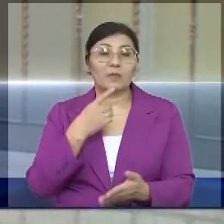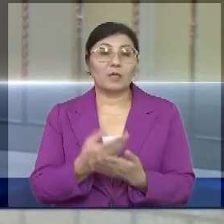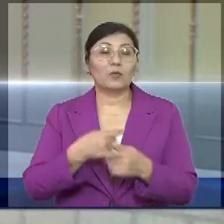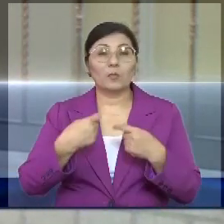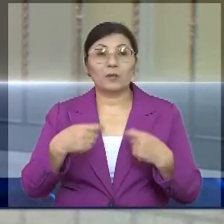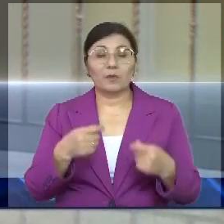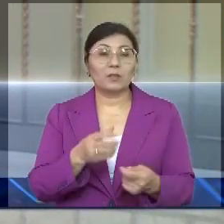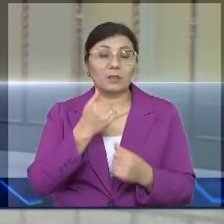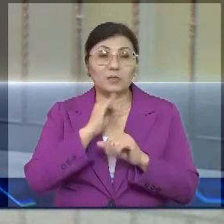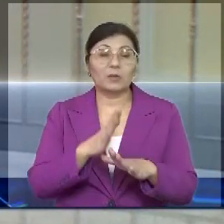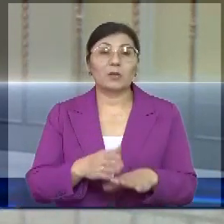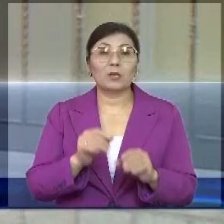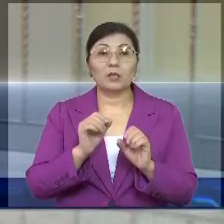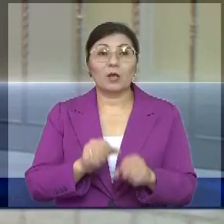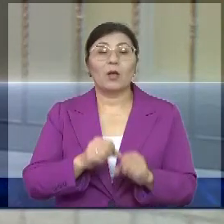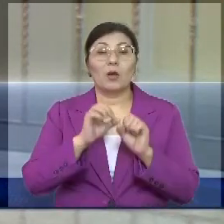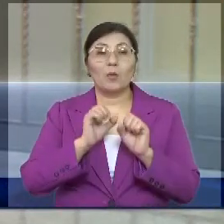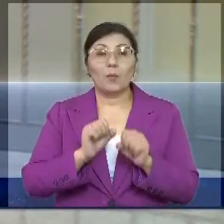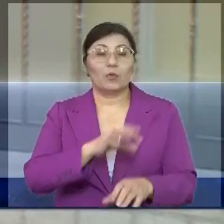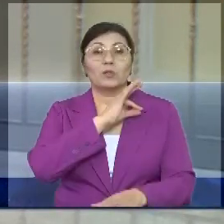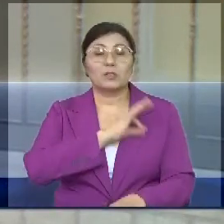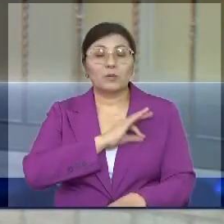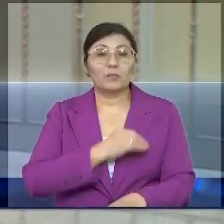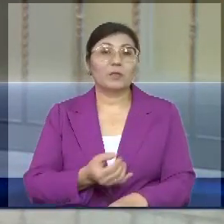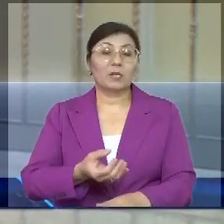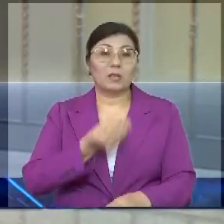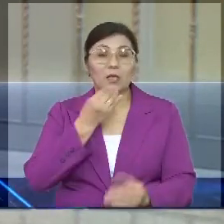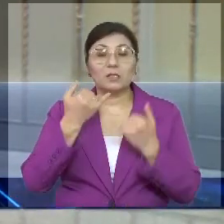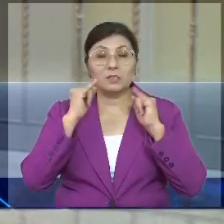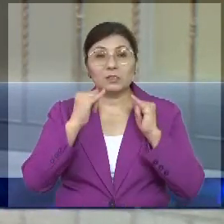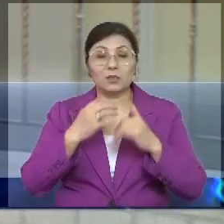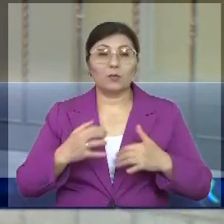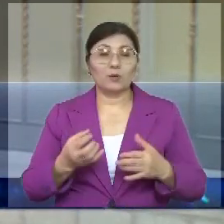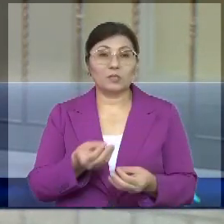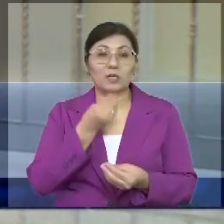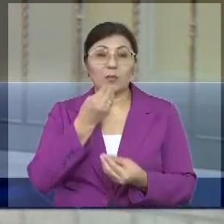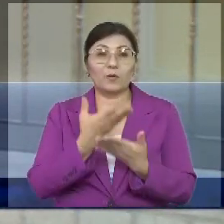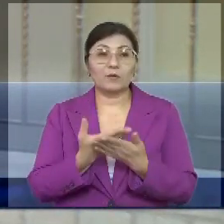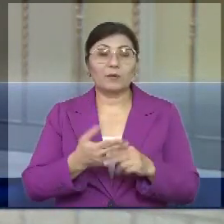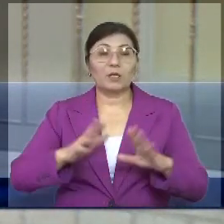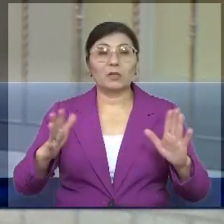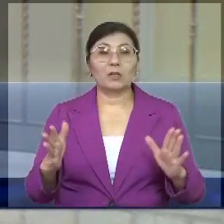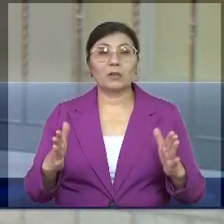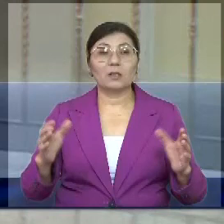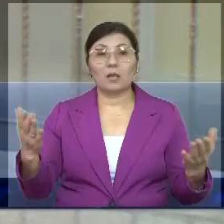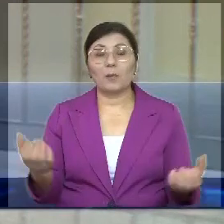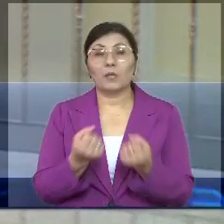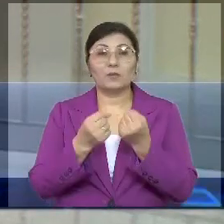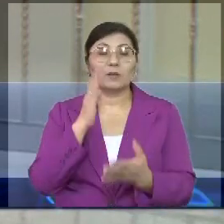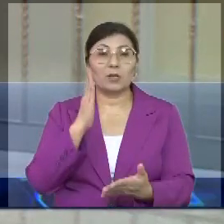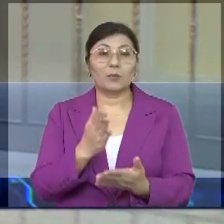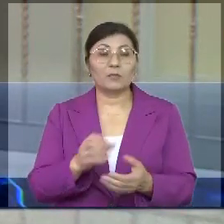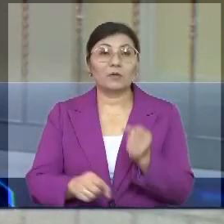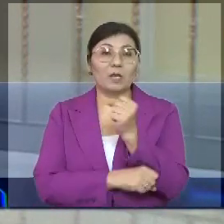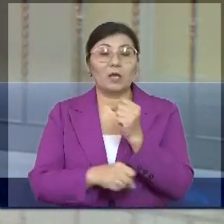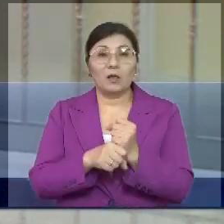придётся использовать для сельхоз кормов мы всю ситуацию докладываем Министерство поэтому меры поддержки которые озвучил глава правительства нашей